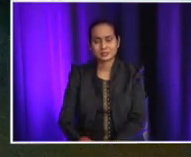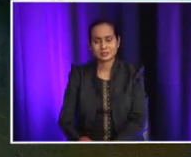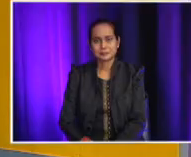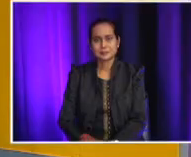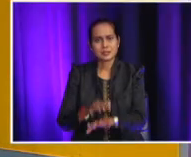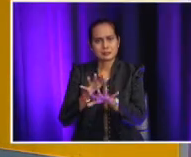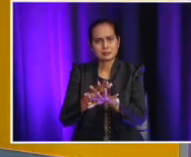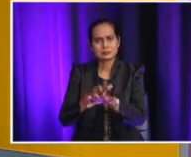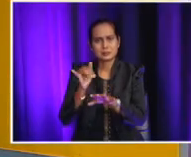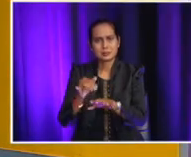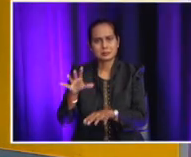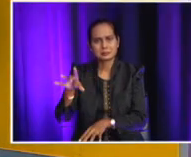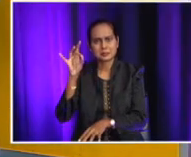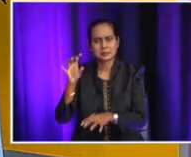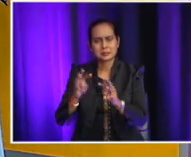mereka